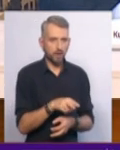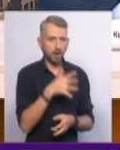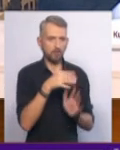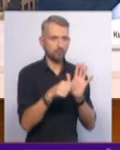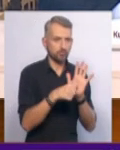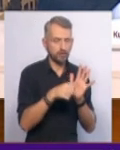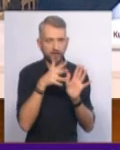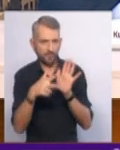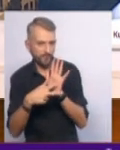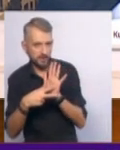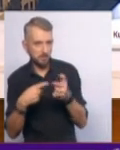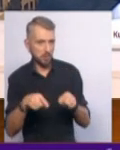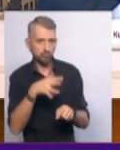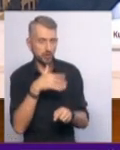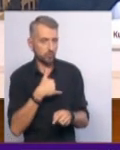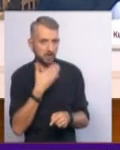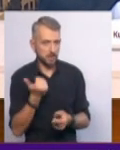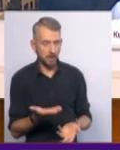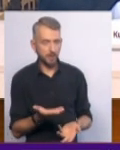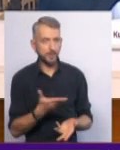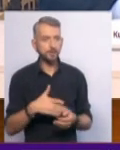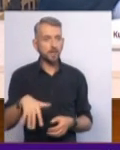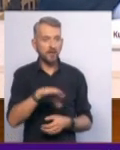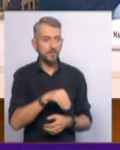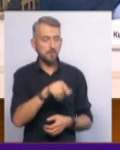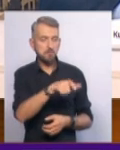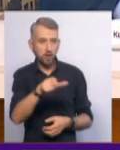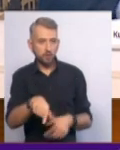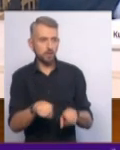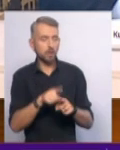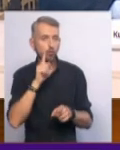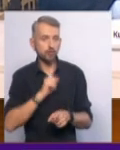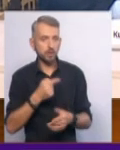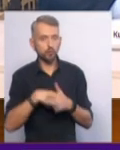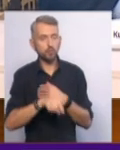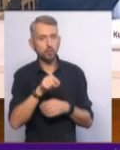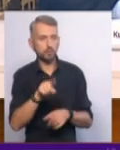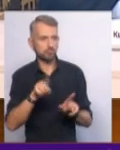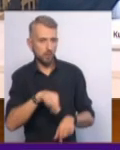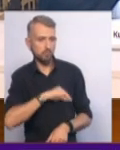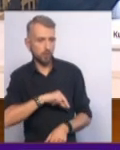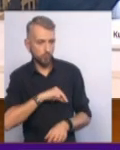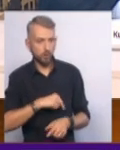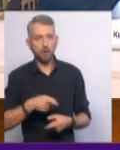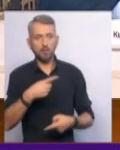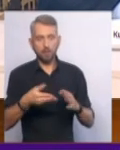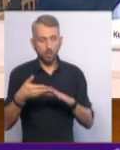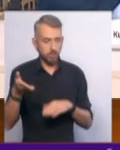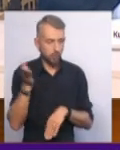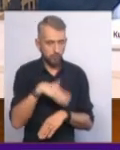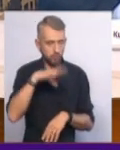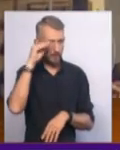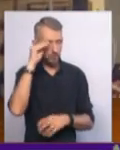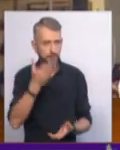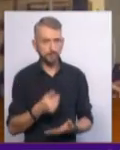Угу. Ну, іншого часу просто немає. Ну, і всім мешканцям так зручніше, тому що вони теж на роботі і приходять з роботи ввечері. Так,